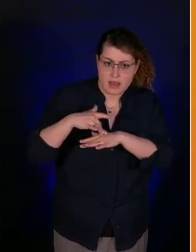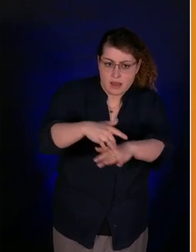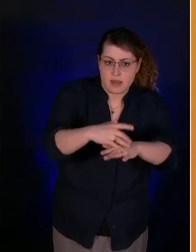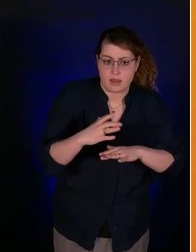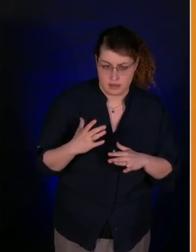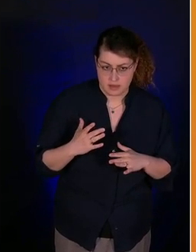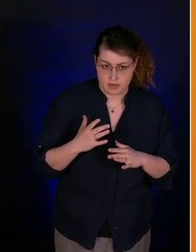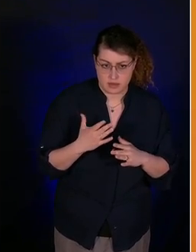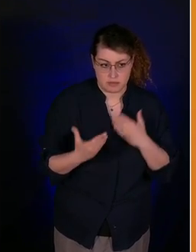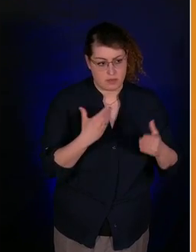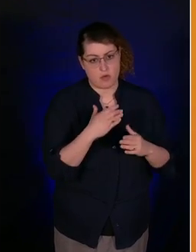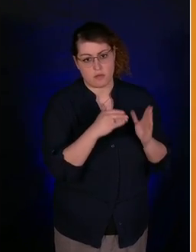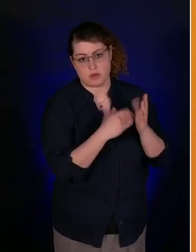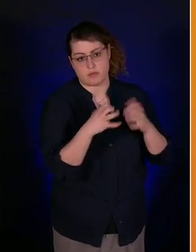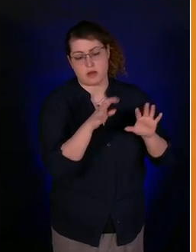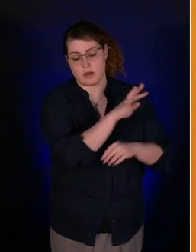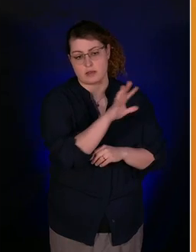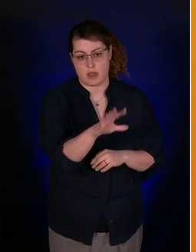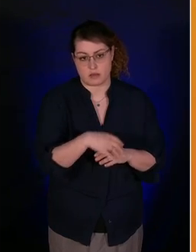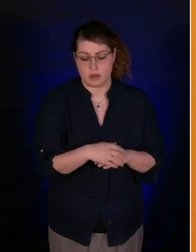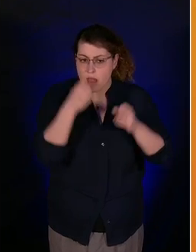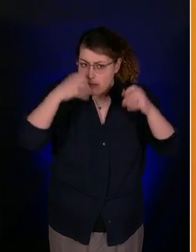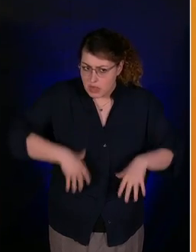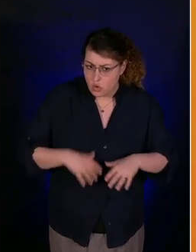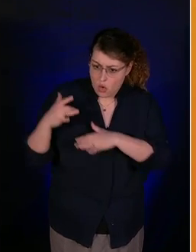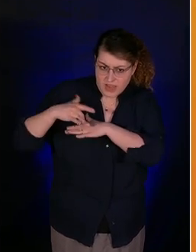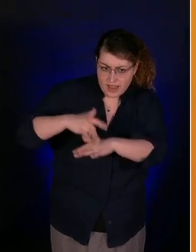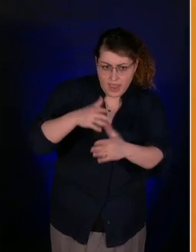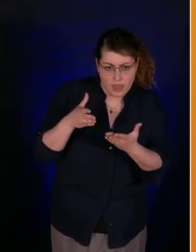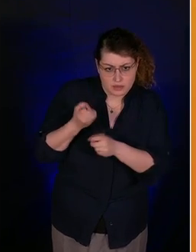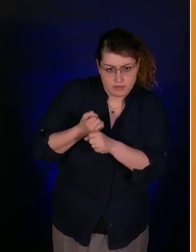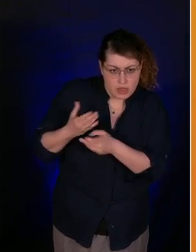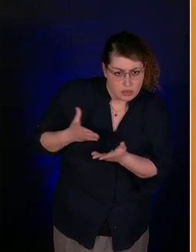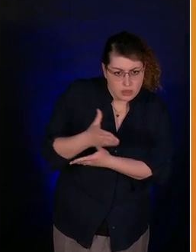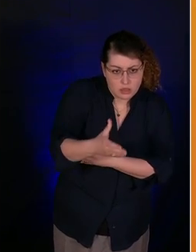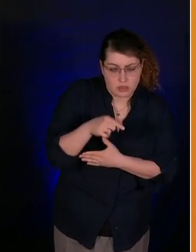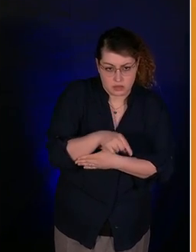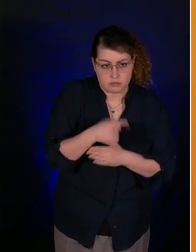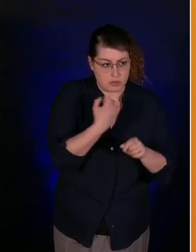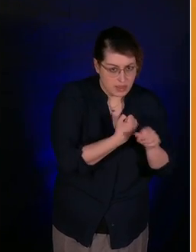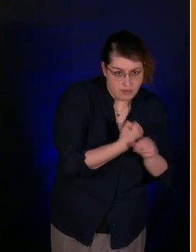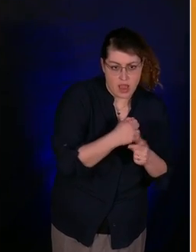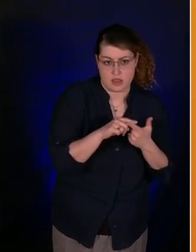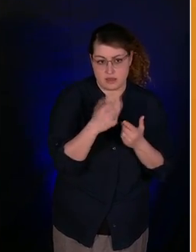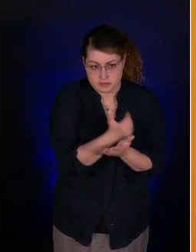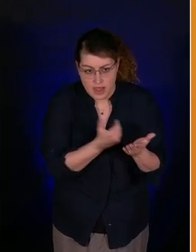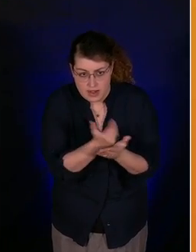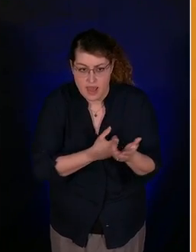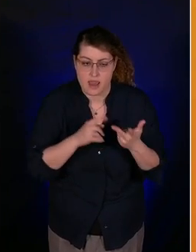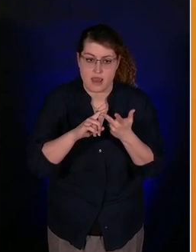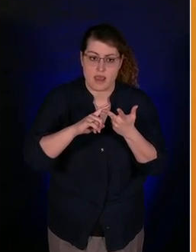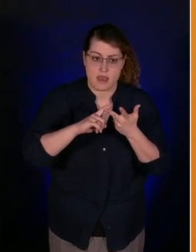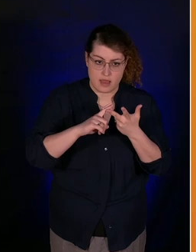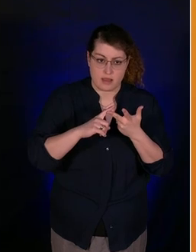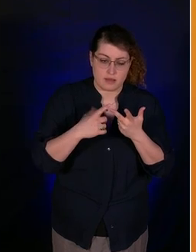de 1945. L'abandon de toute la notion de carrière déconnecte la retraite, du travail, du salaire, de la